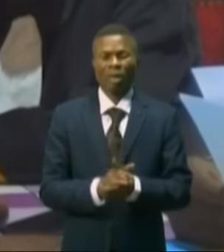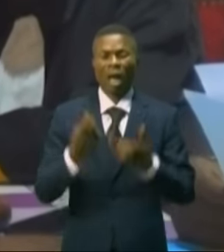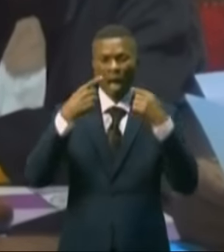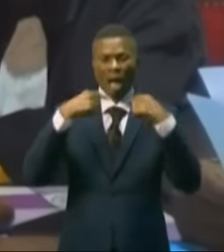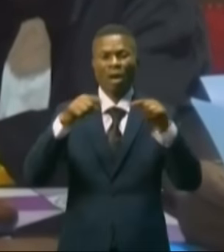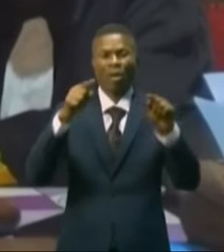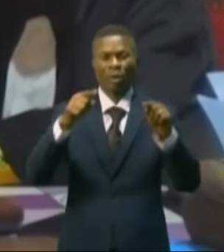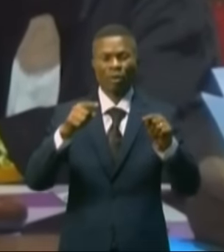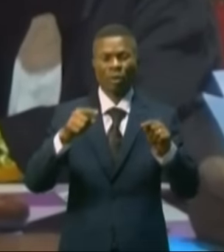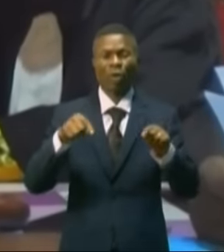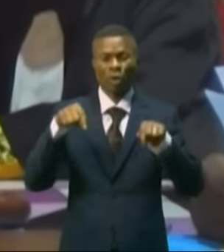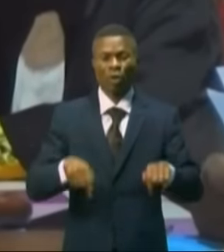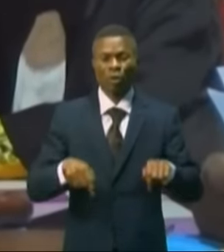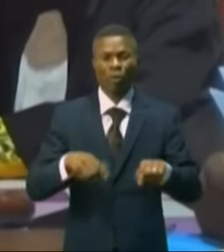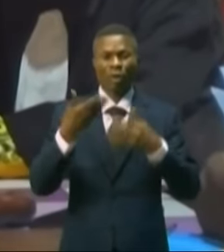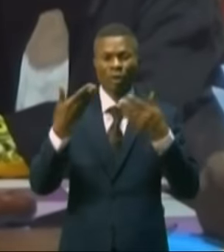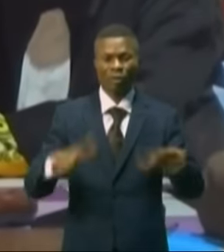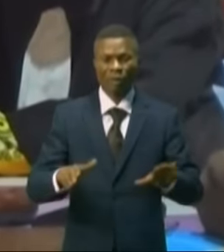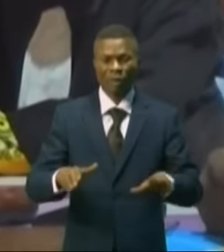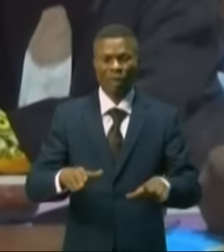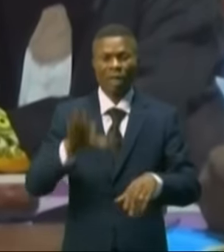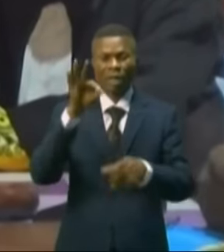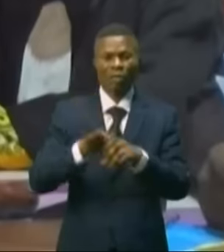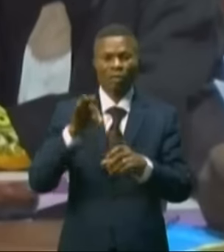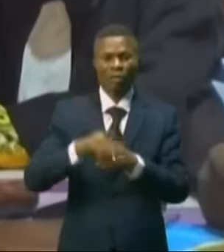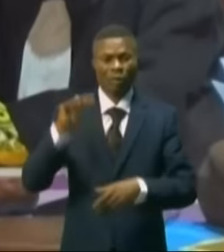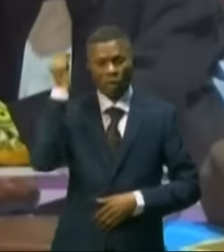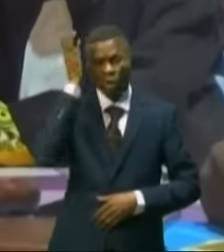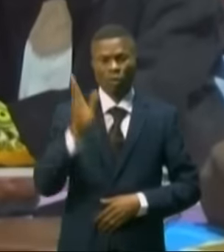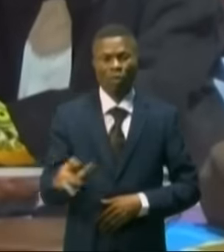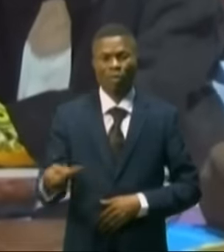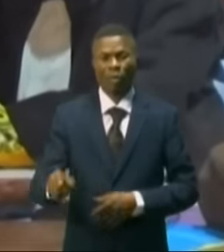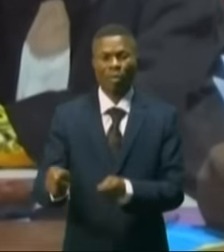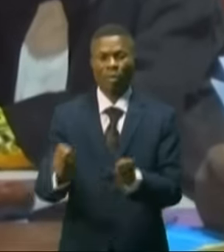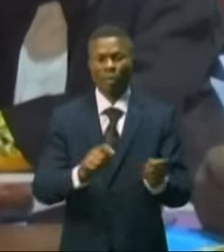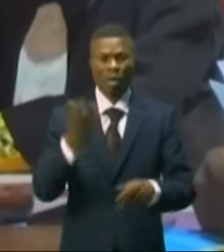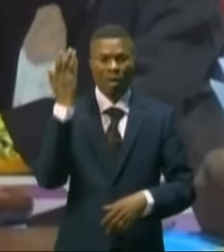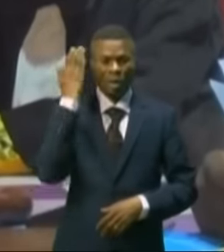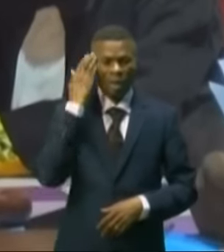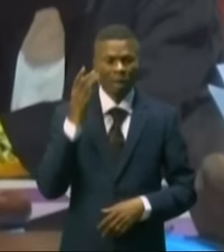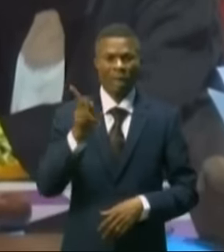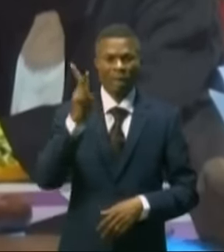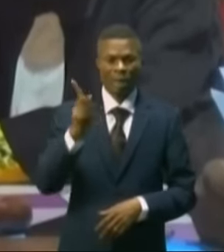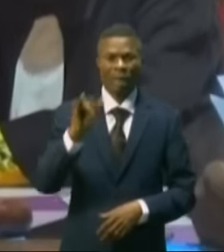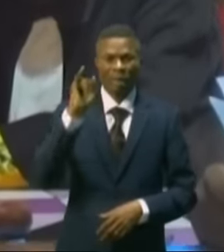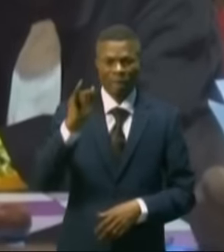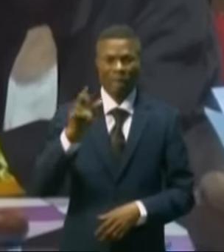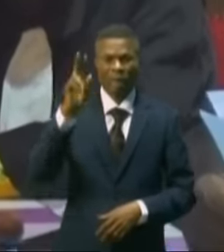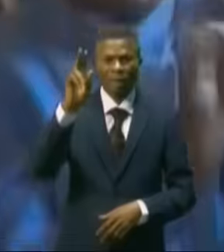proclame définitivement élu gouverneur de la province du Tanganyika, M. Kitungwa Mutia.